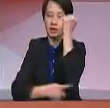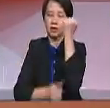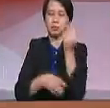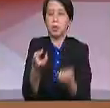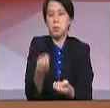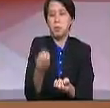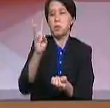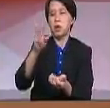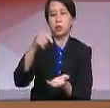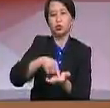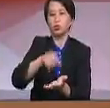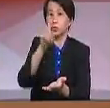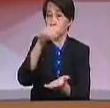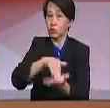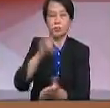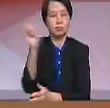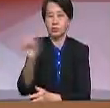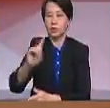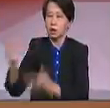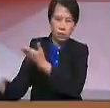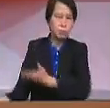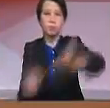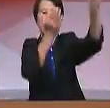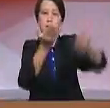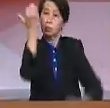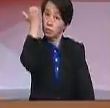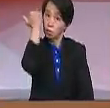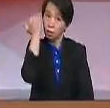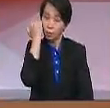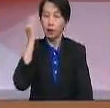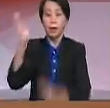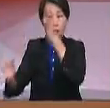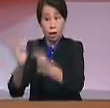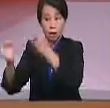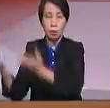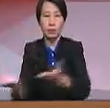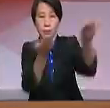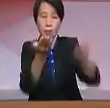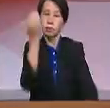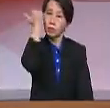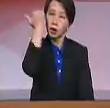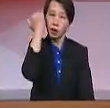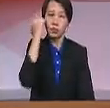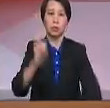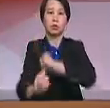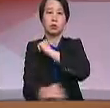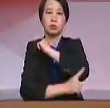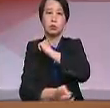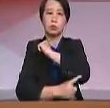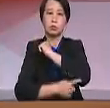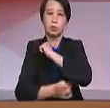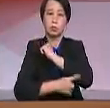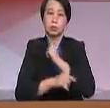kompaun tetapi dihadapkan ke mahkamah. Dan jika dihadapkan ke mahkamah, maka hukuman